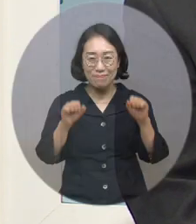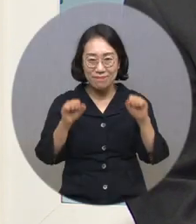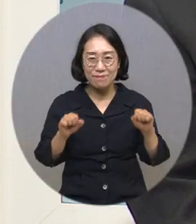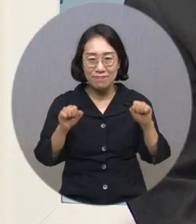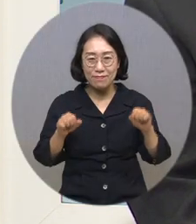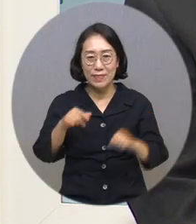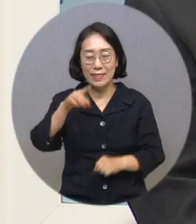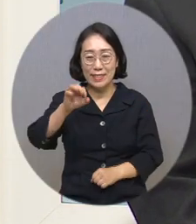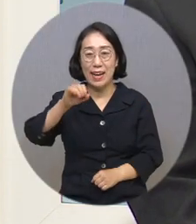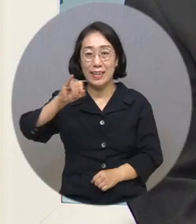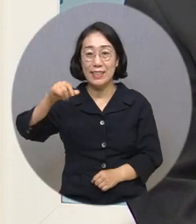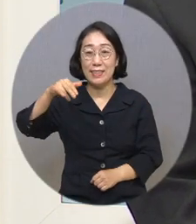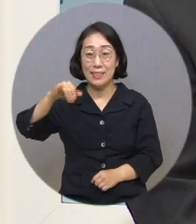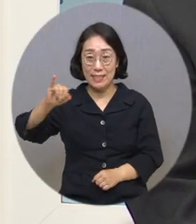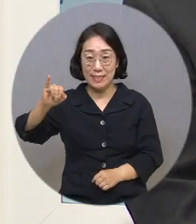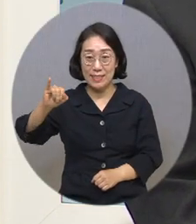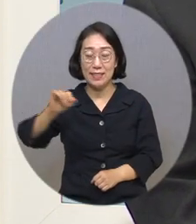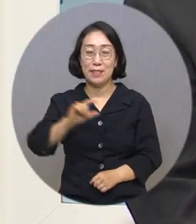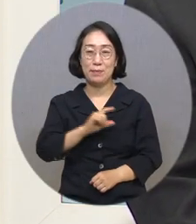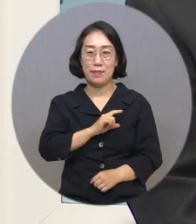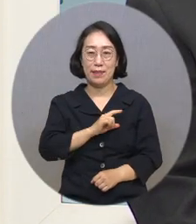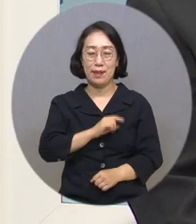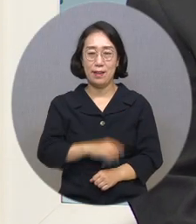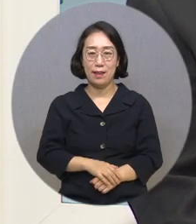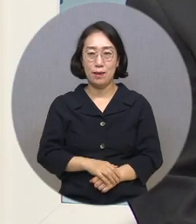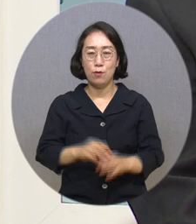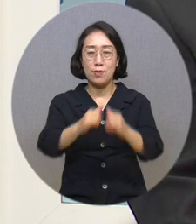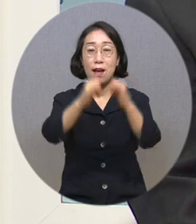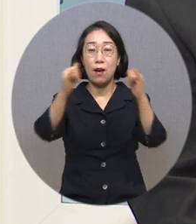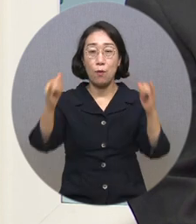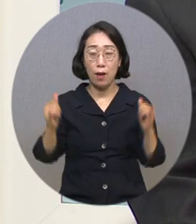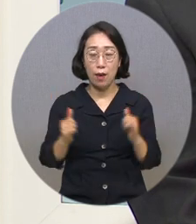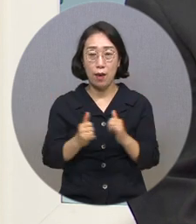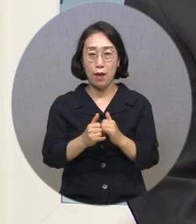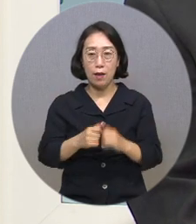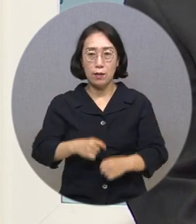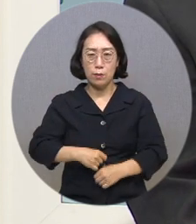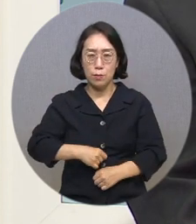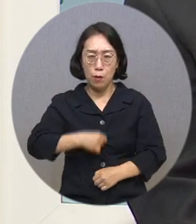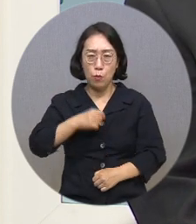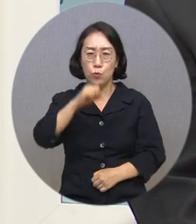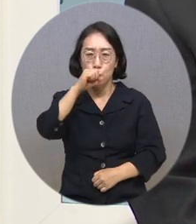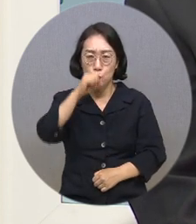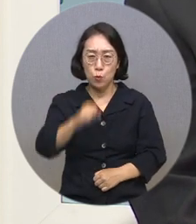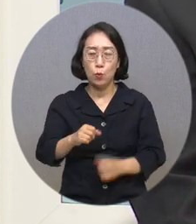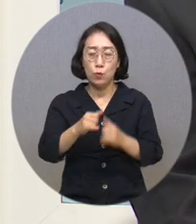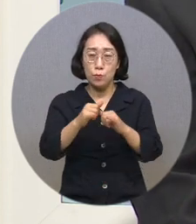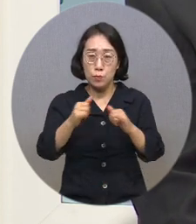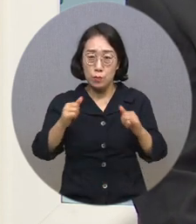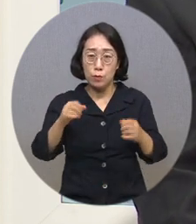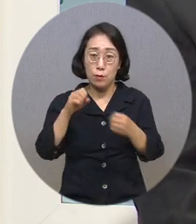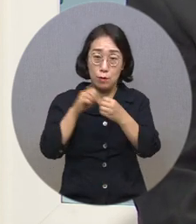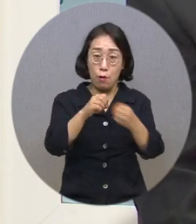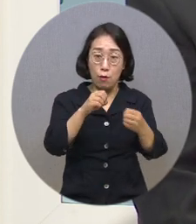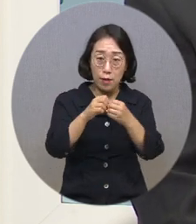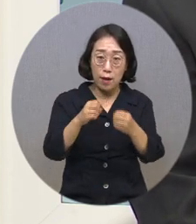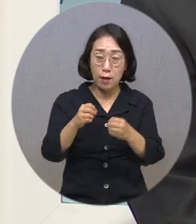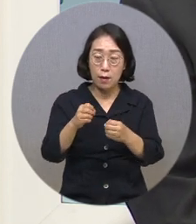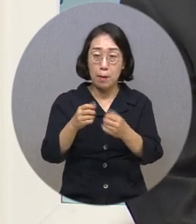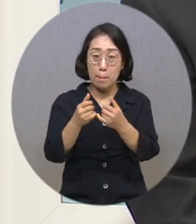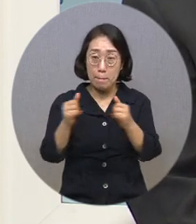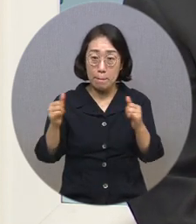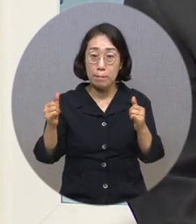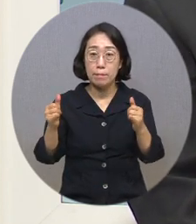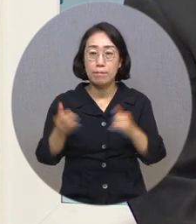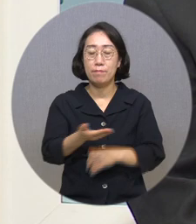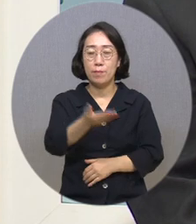안녕하세요. 장희지입니다. 우리 사회에 정말 선한 영향력을 끼치신 많은 분들과 함께 진솔한